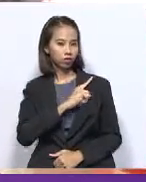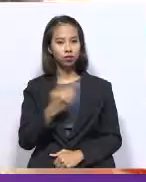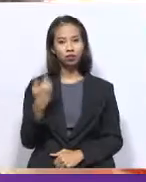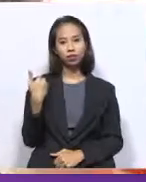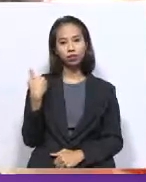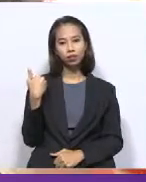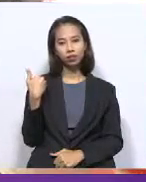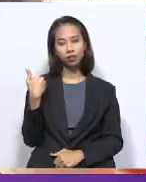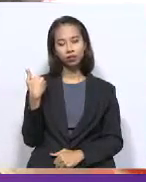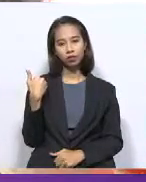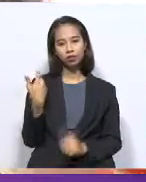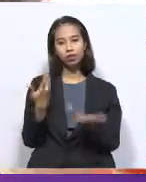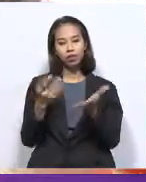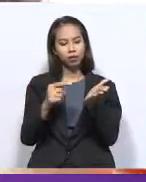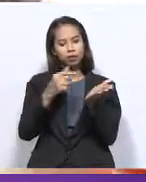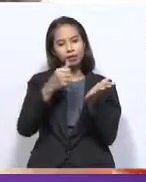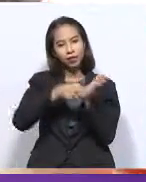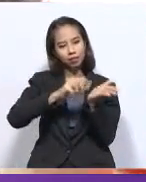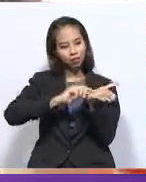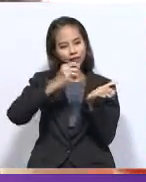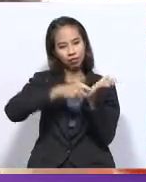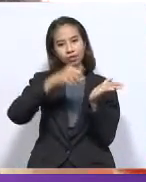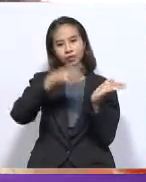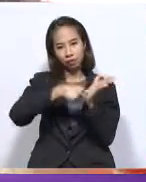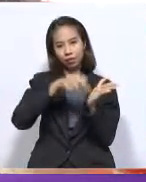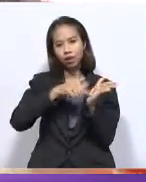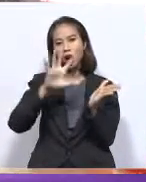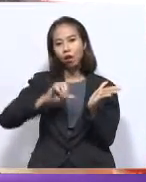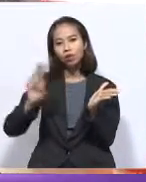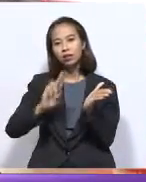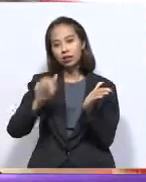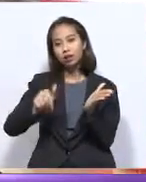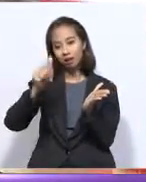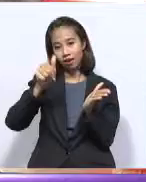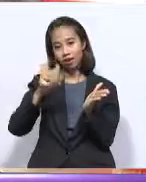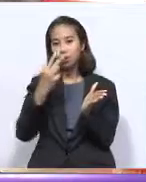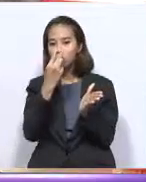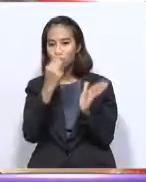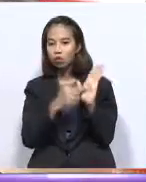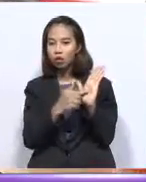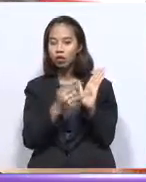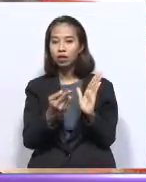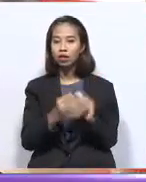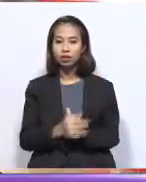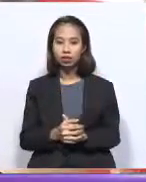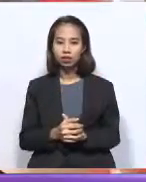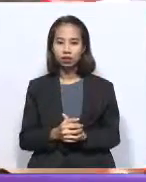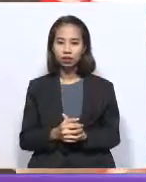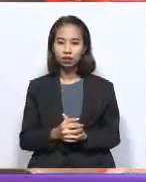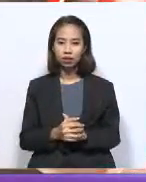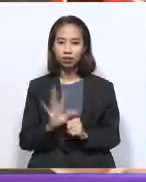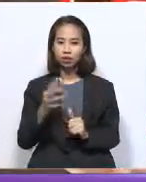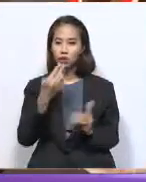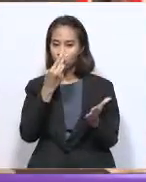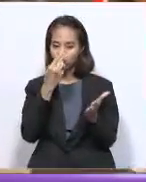รูปเราอยู่บนสแตมป์แล้วก็สแตมป์ตัวนี้สามารถเอาใช้งานได้จริงค่ะ อ๋อสแตมป์ตัวนี้เลยนะฮะสแตมป์ตัวนี้นะครับคุณผู้ชมเดี๋ยวกล้